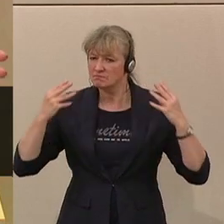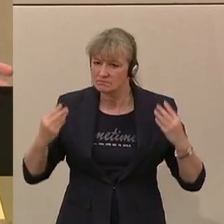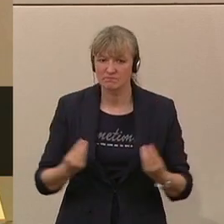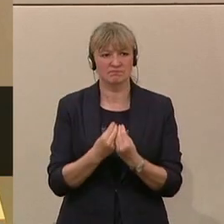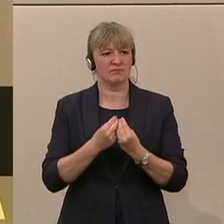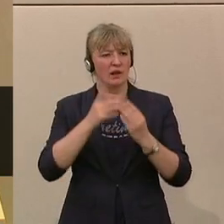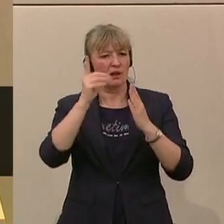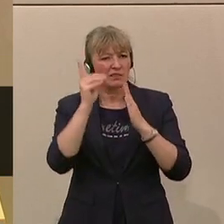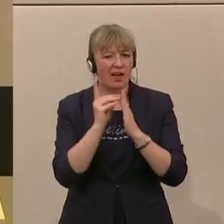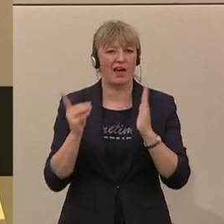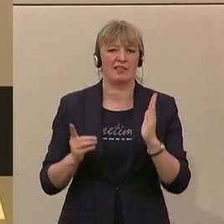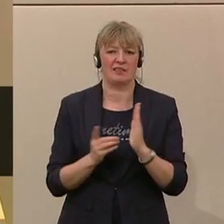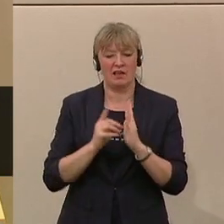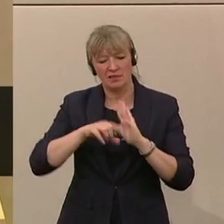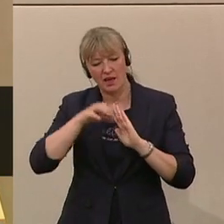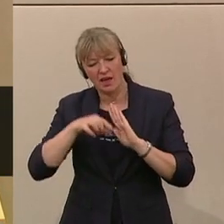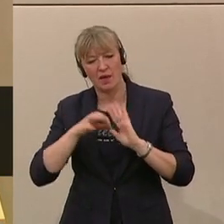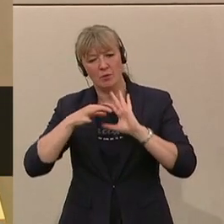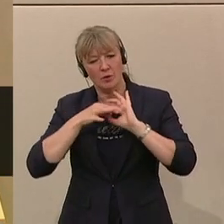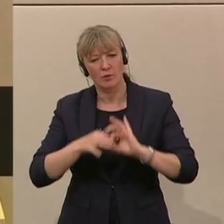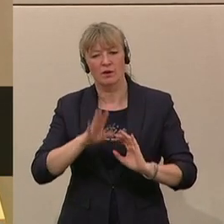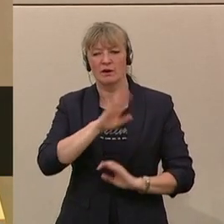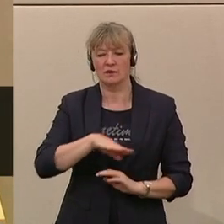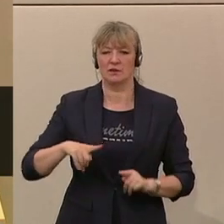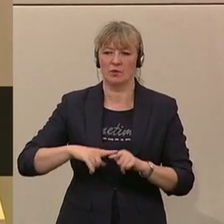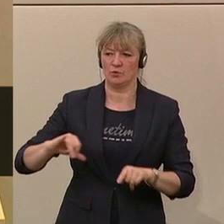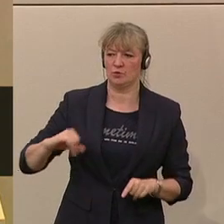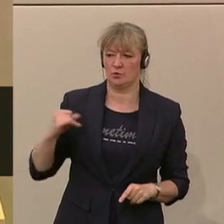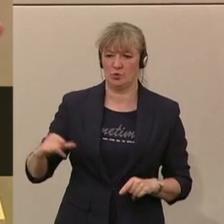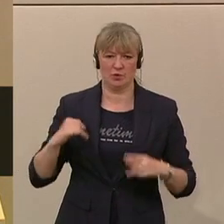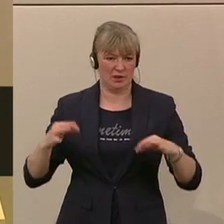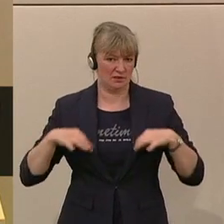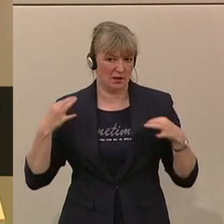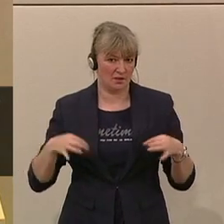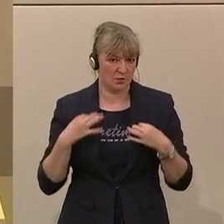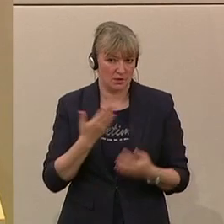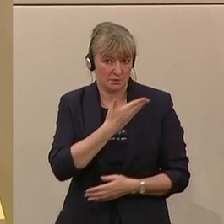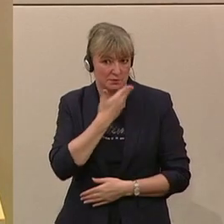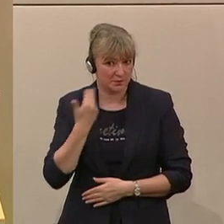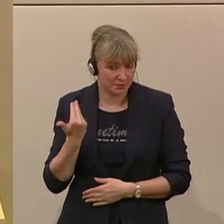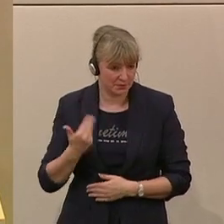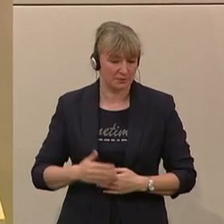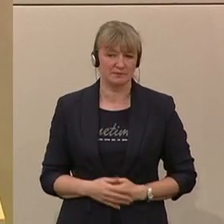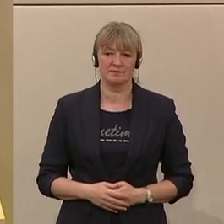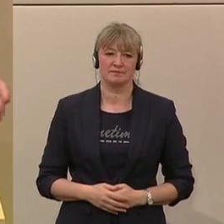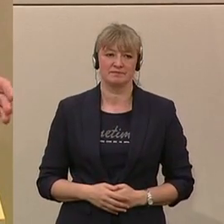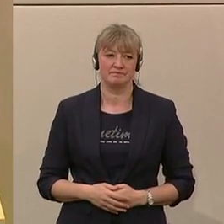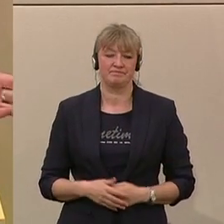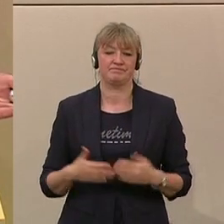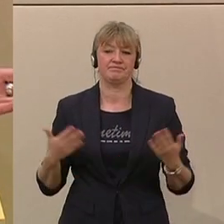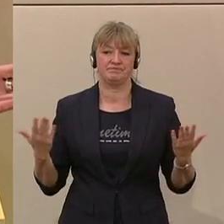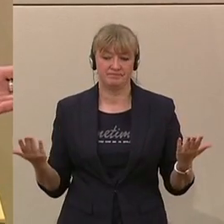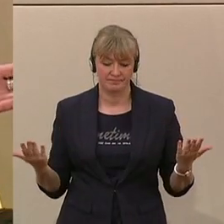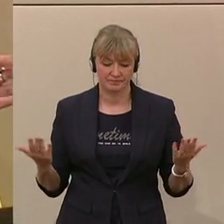systematische Datenerhebung zur Kinder- und Jugendgesundheit vollzogen worden ist und vorliegt.